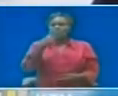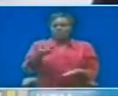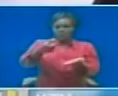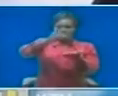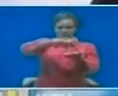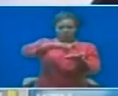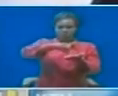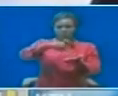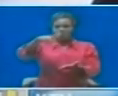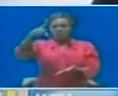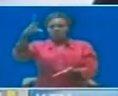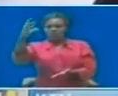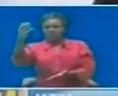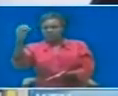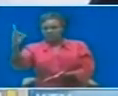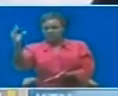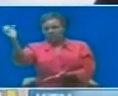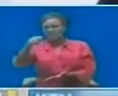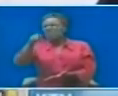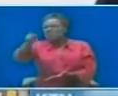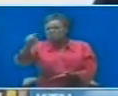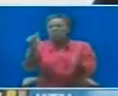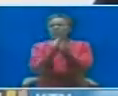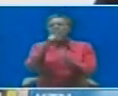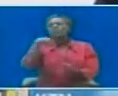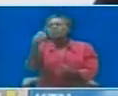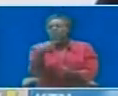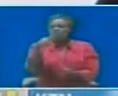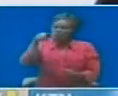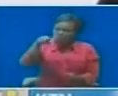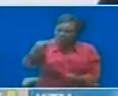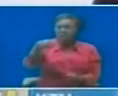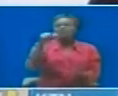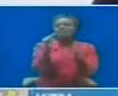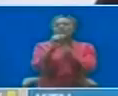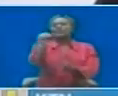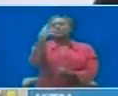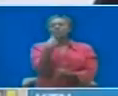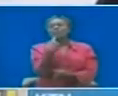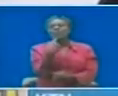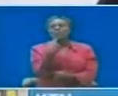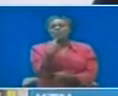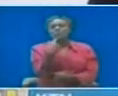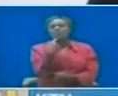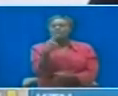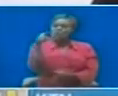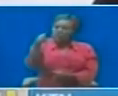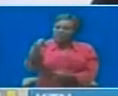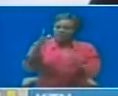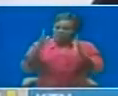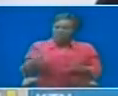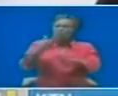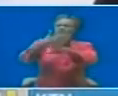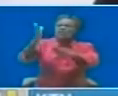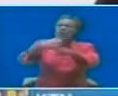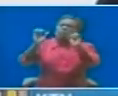wameongezea 40%, 43%. Yeye na nani? Yeye na nani? Huyu ni mtu wa kutuma